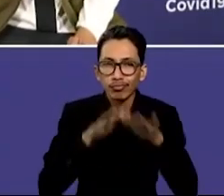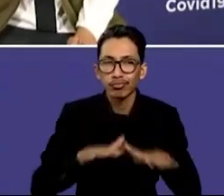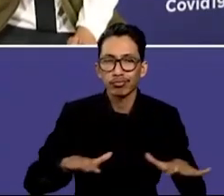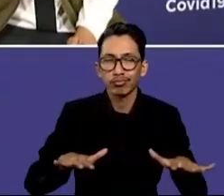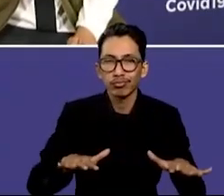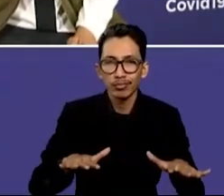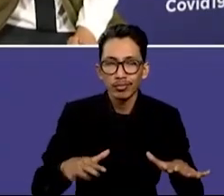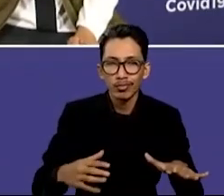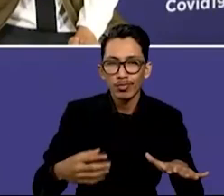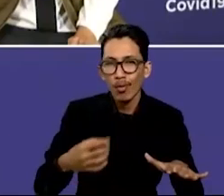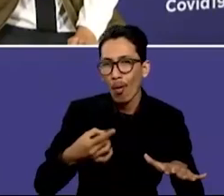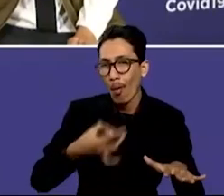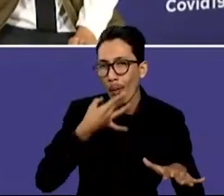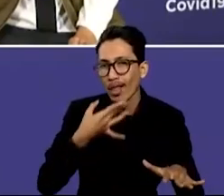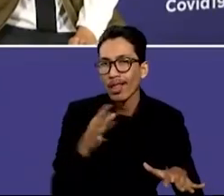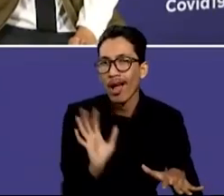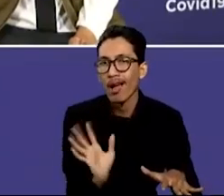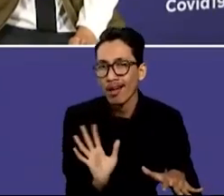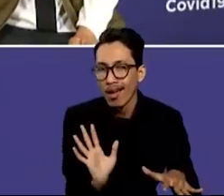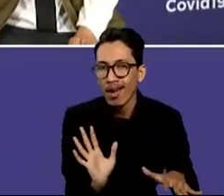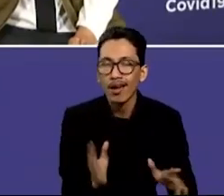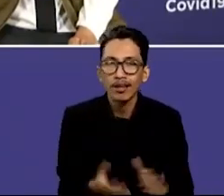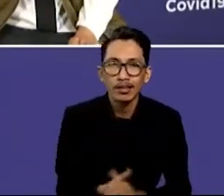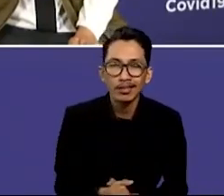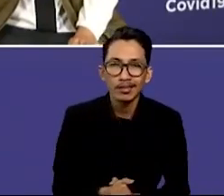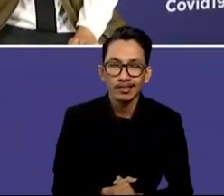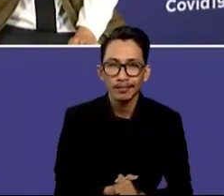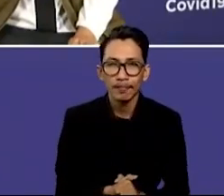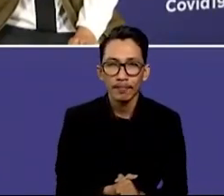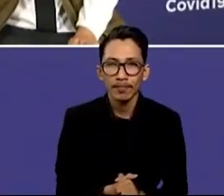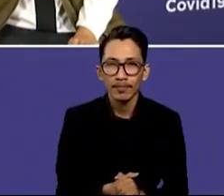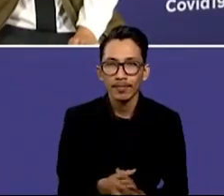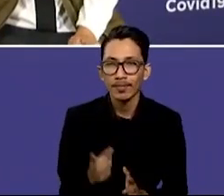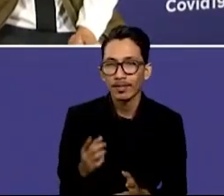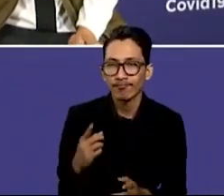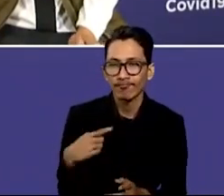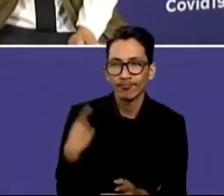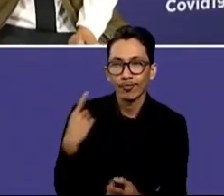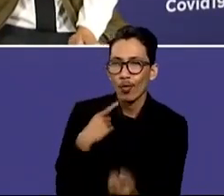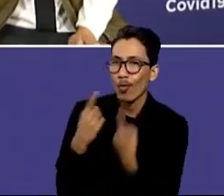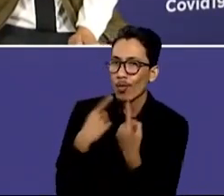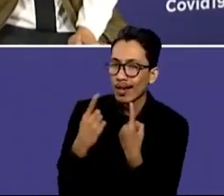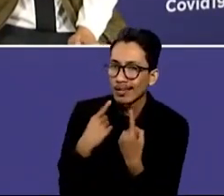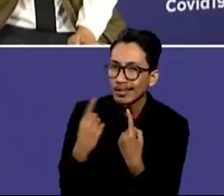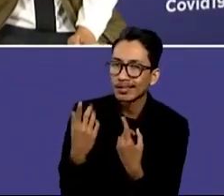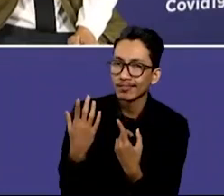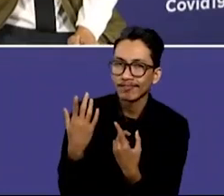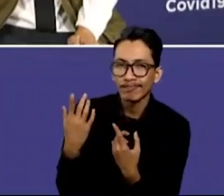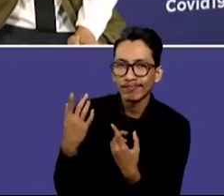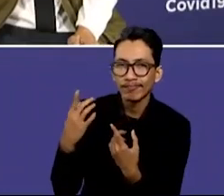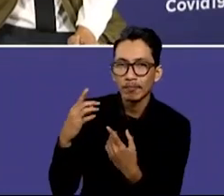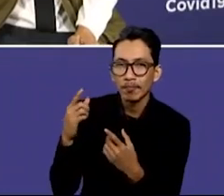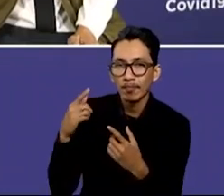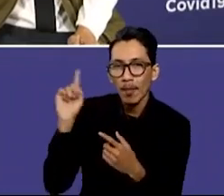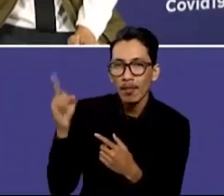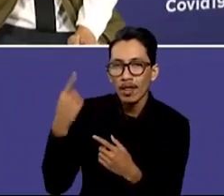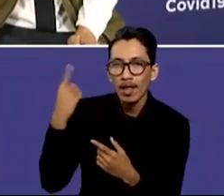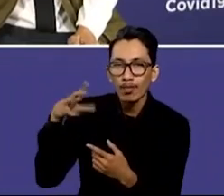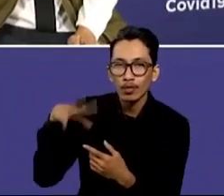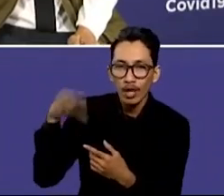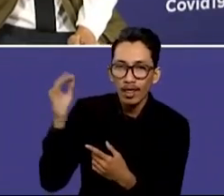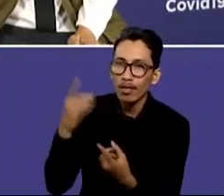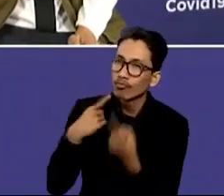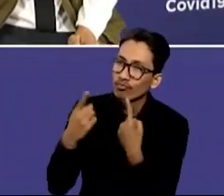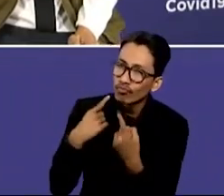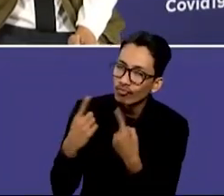kan. Jadi kita berkonsultasi dengan pemerintah pusat, koordinasi dan langkah-langkah apa